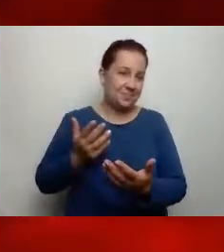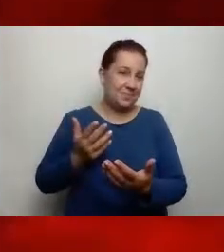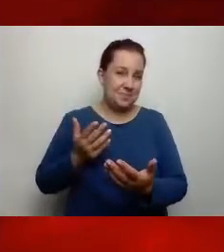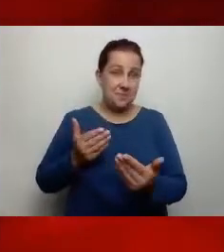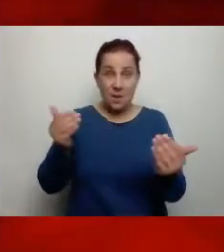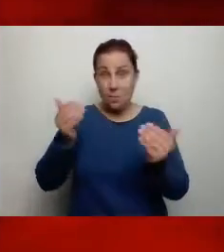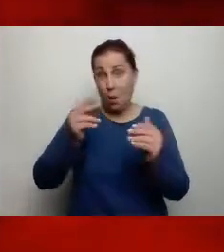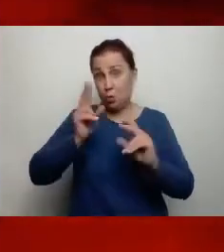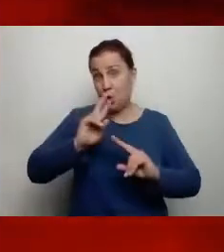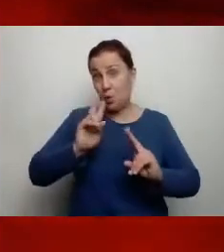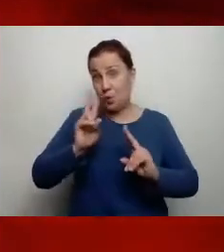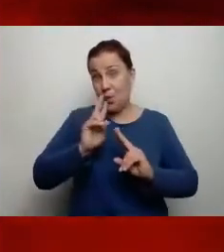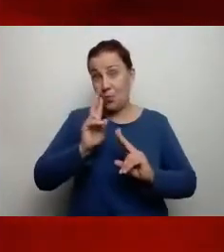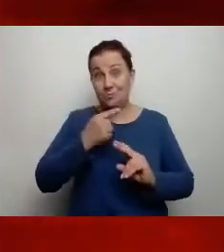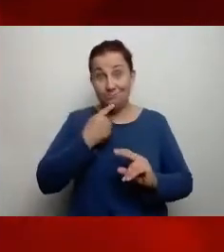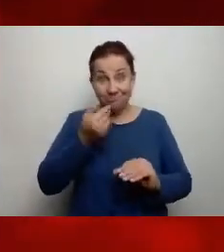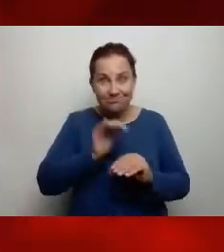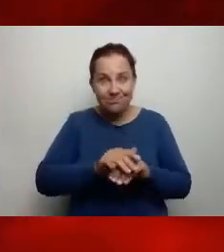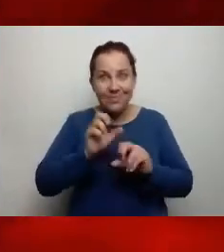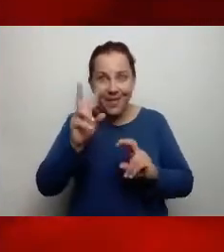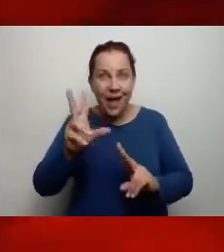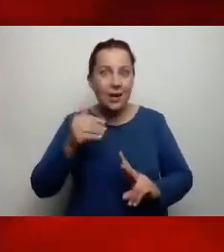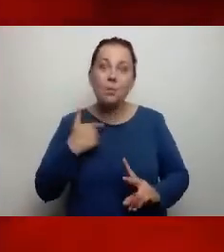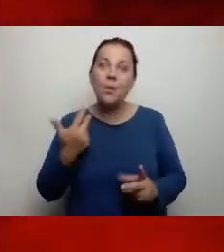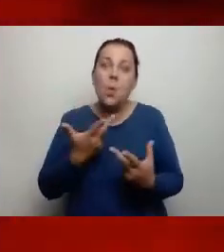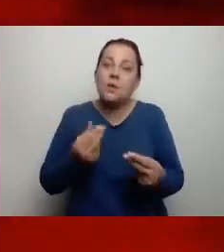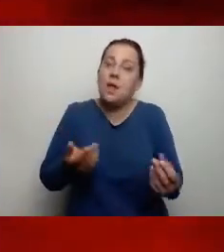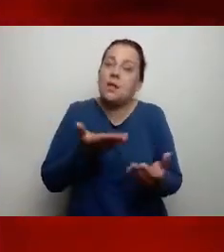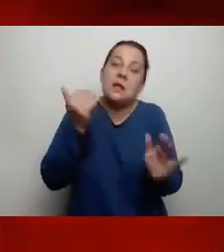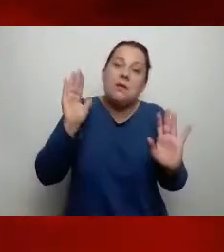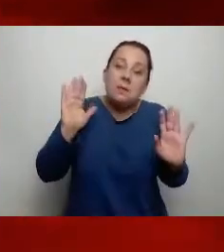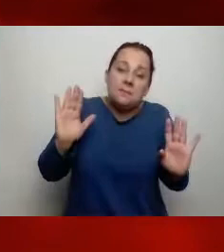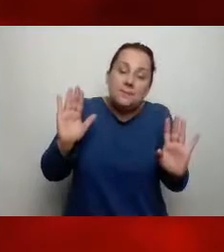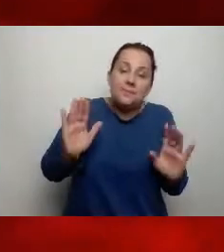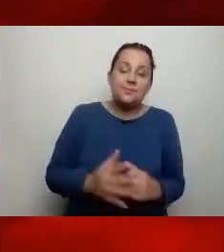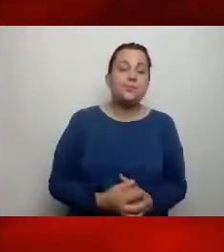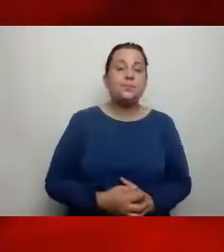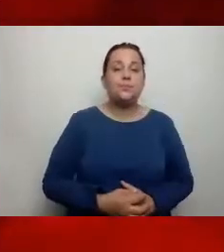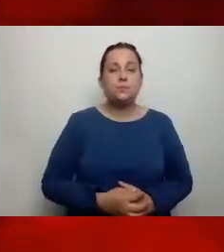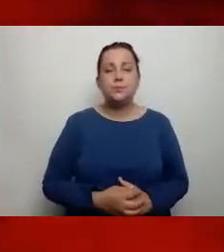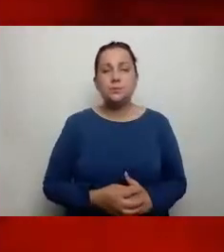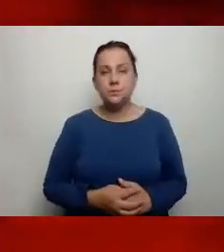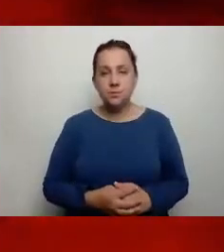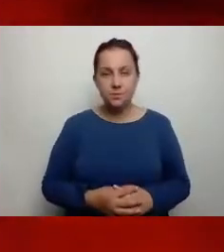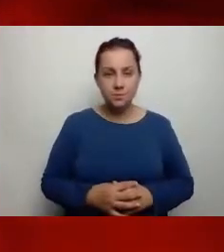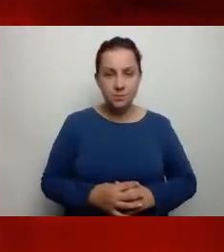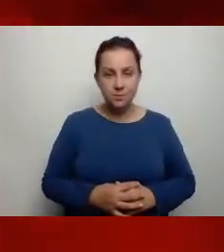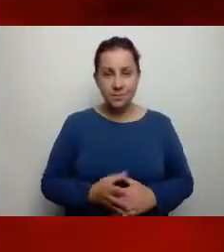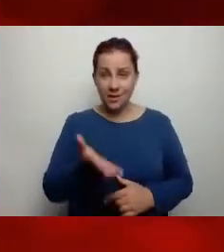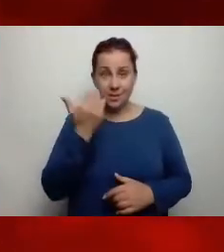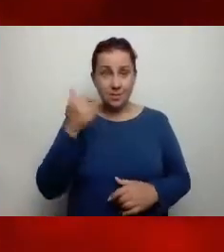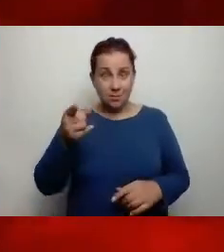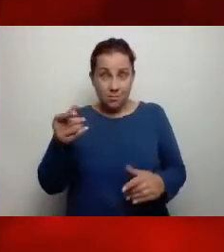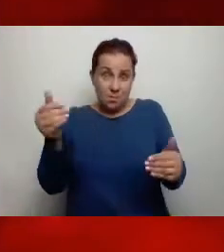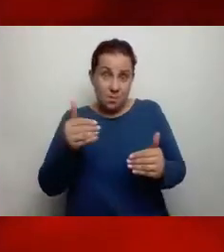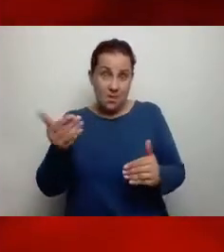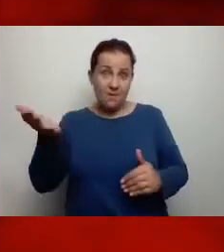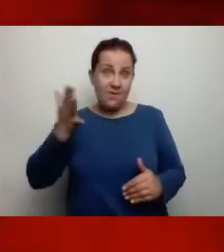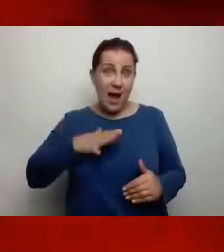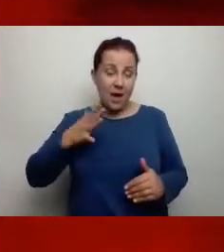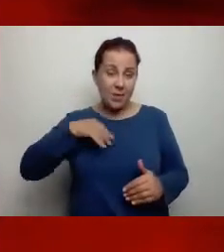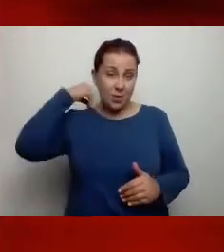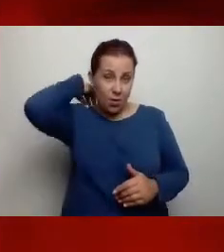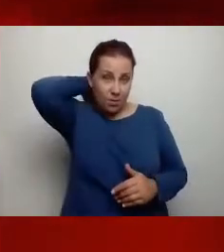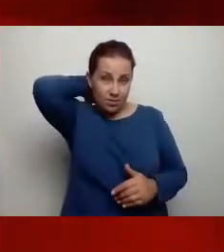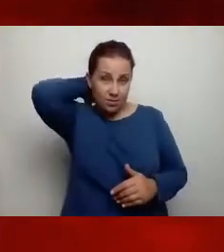ktoś potwierdzić, tak mi się wydaje. Nie wiem do końca, czy warto byłoby jakby